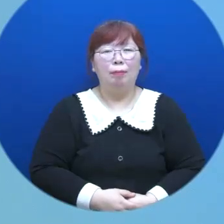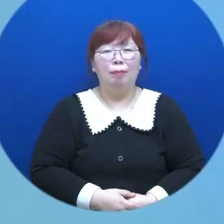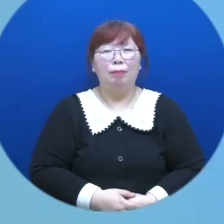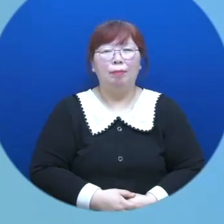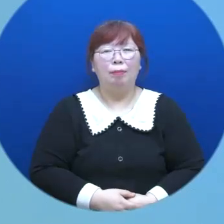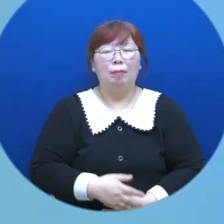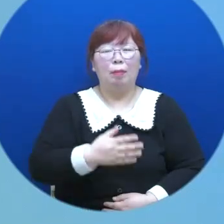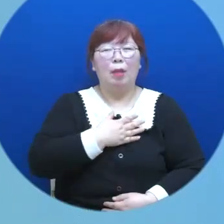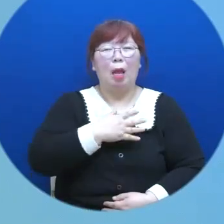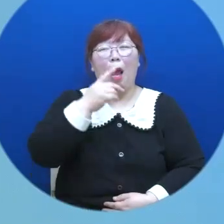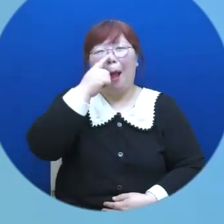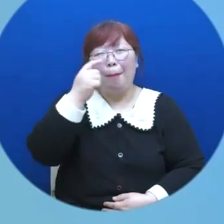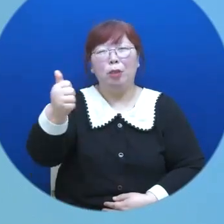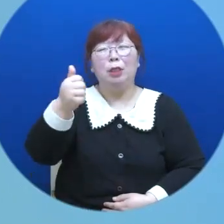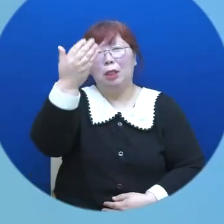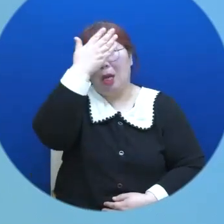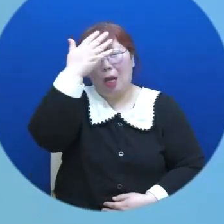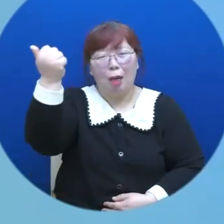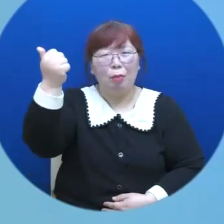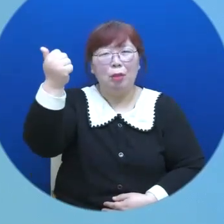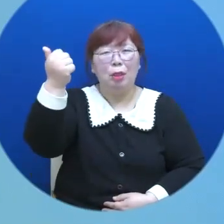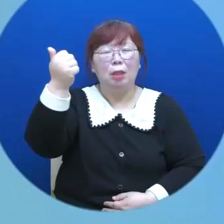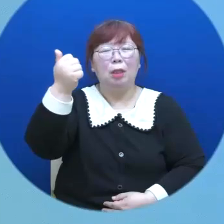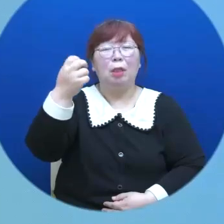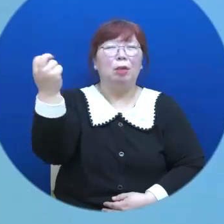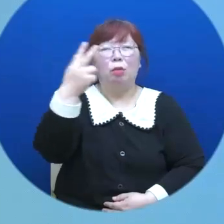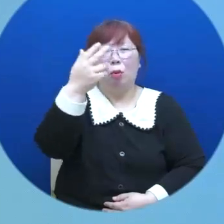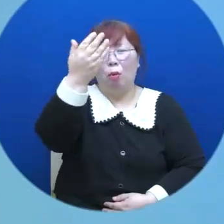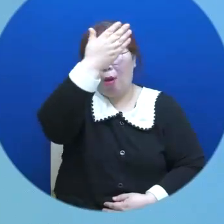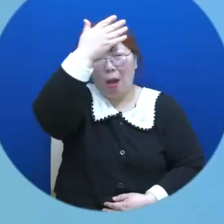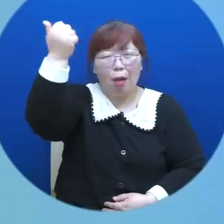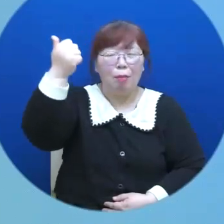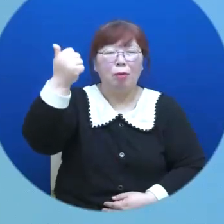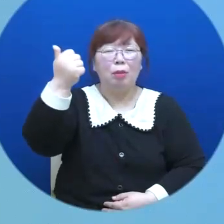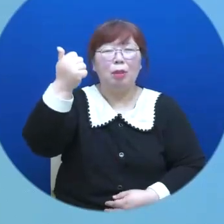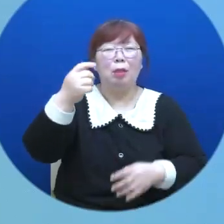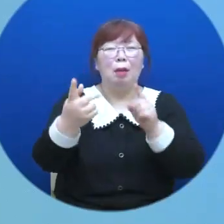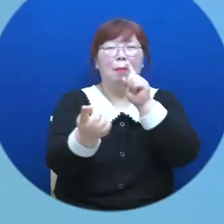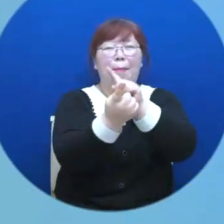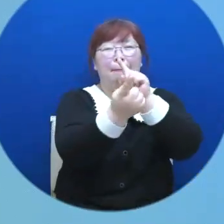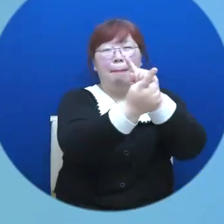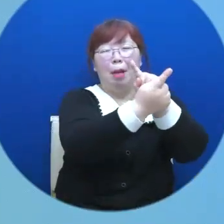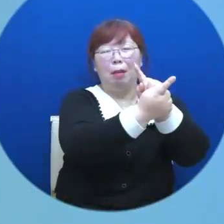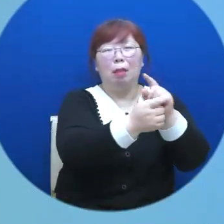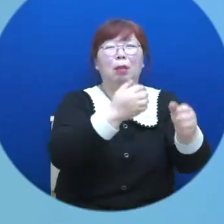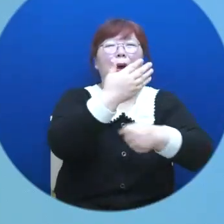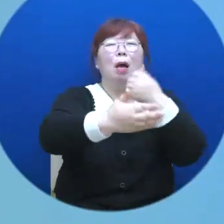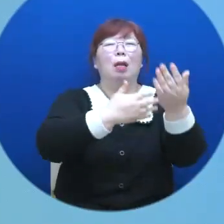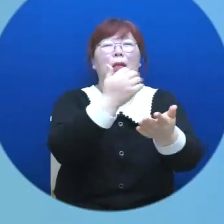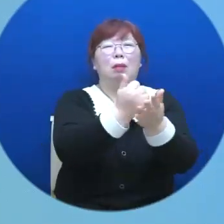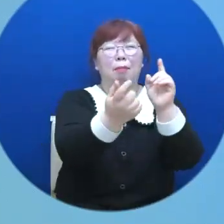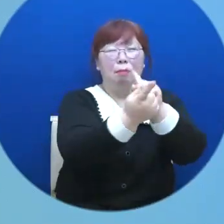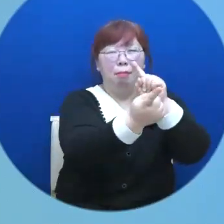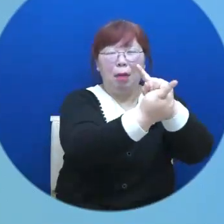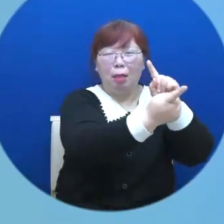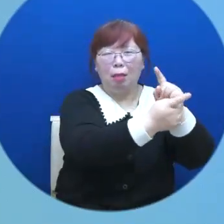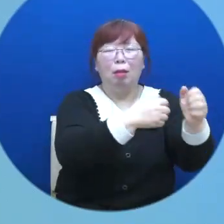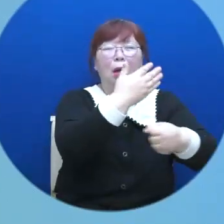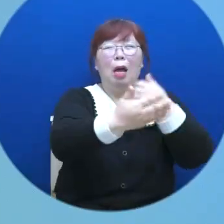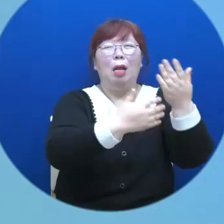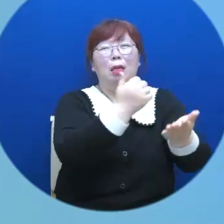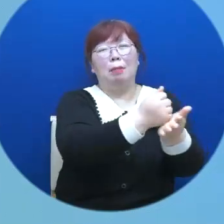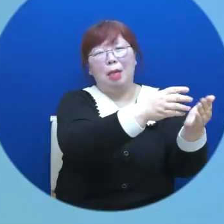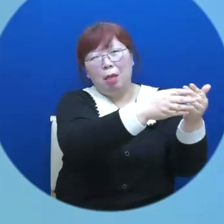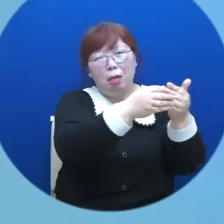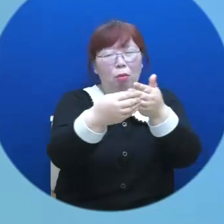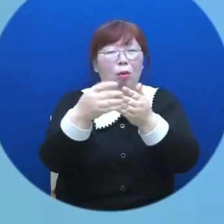자기 아버지, 할아버지, 증조 할아버지에게는 직접 하나님이 나타나서 하나님의 음성 듣고 하나님의 인도받는 증거를